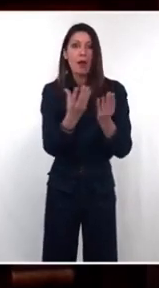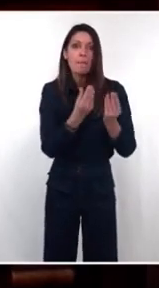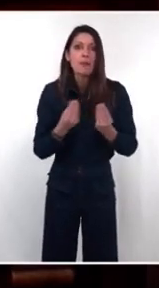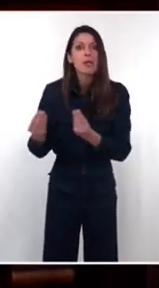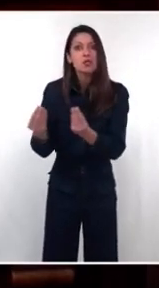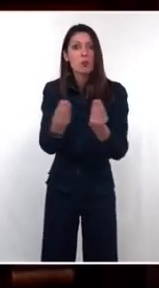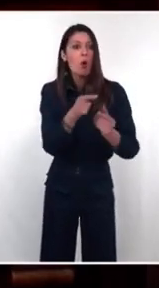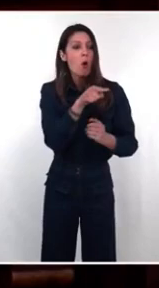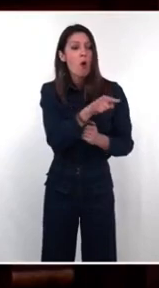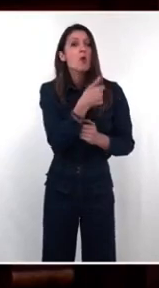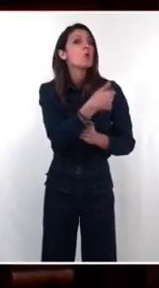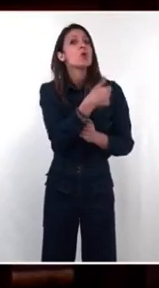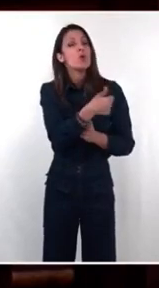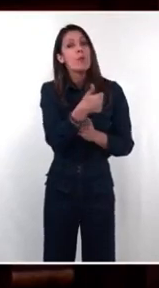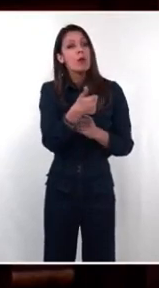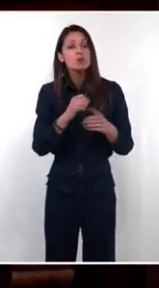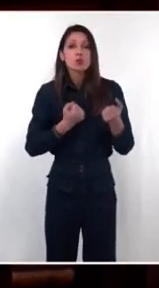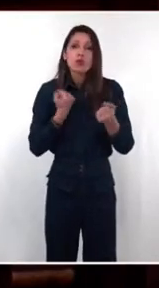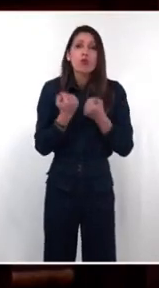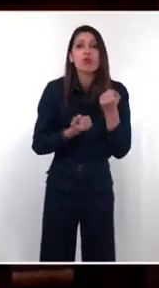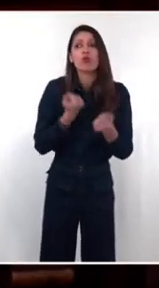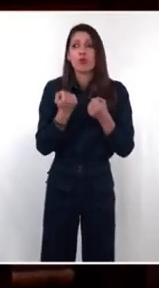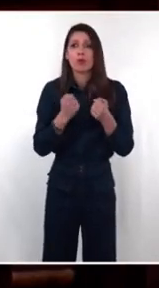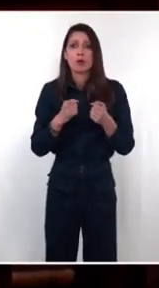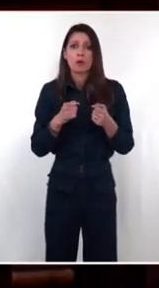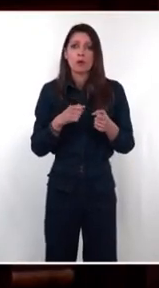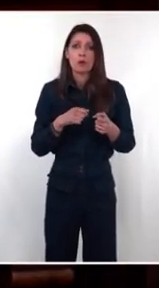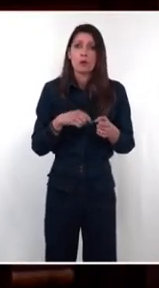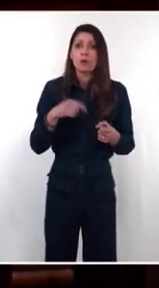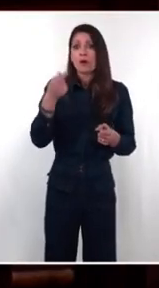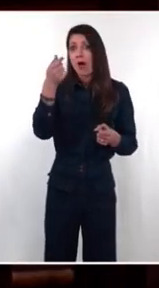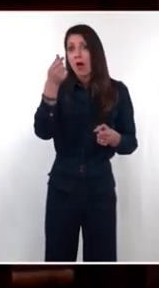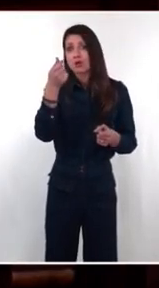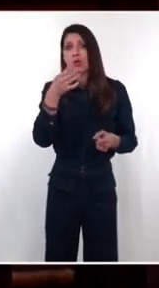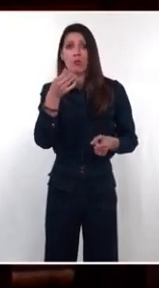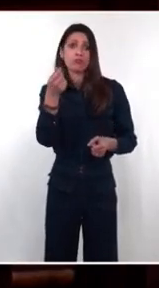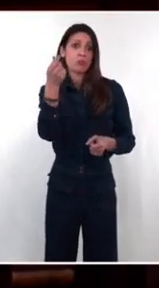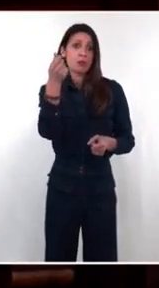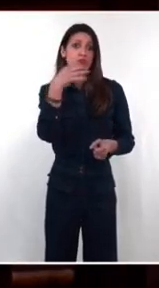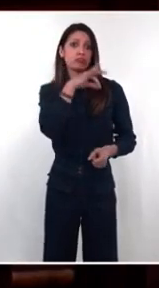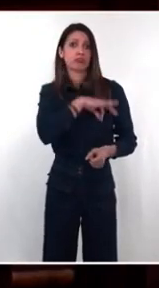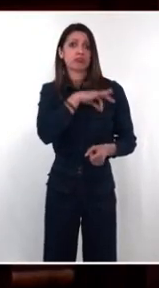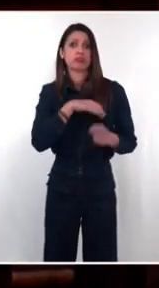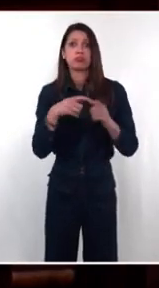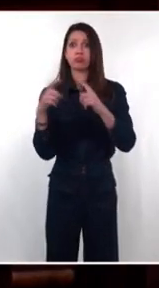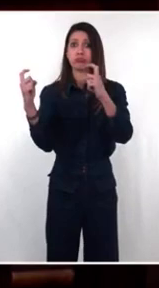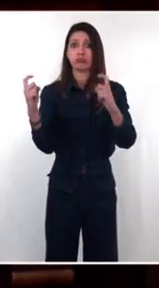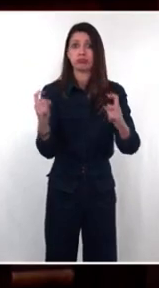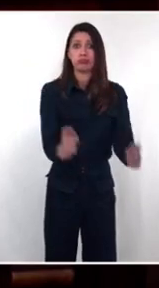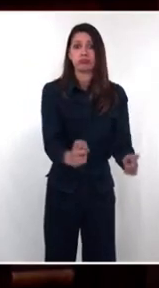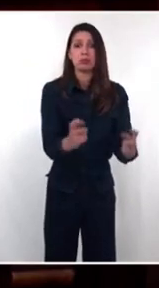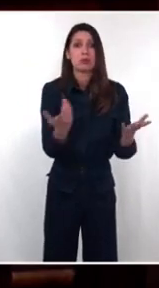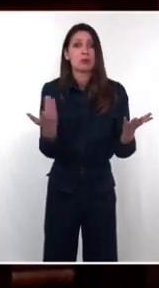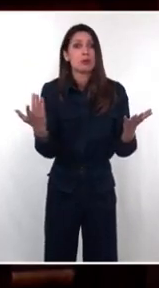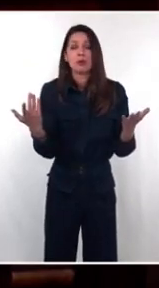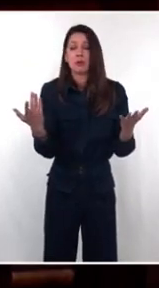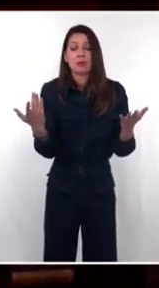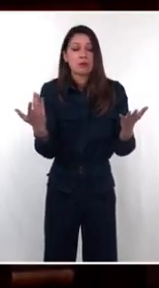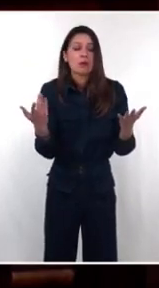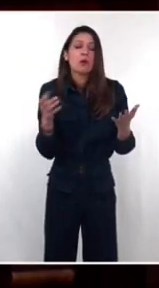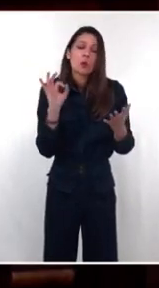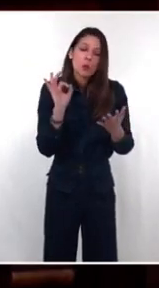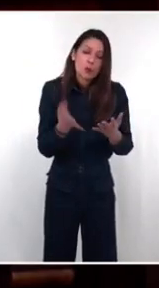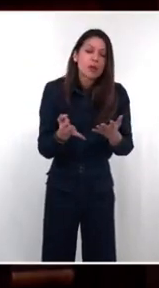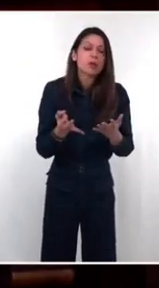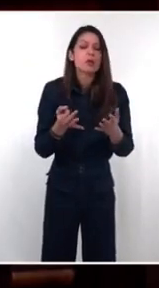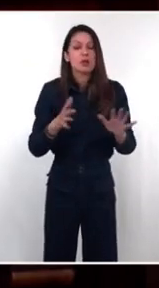de chiffre d'affaires qui sont une réalité, même si ça a donné lieu parfois à des discussions, à des remises